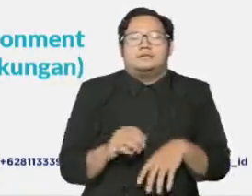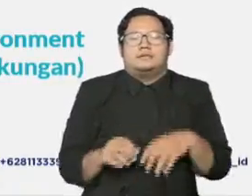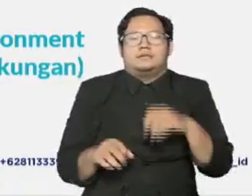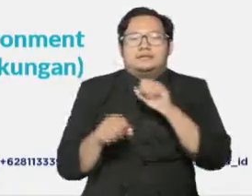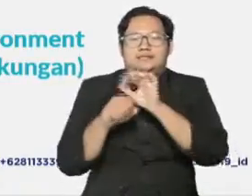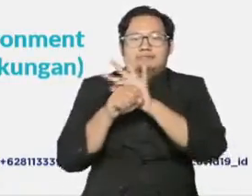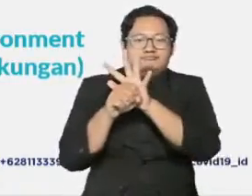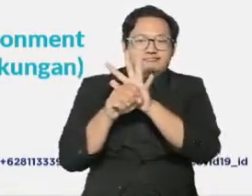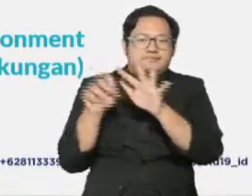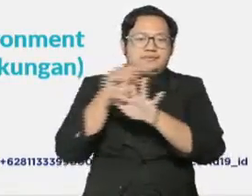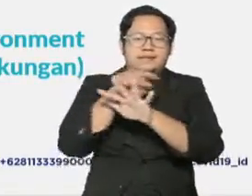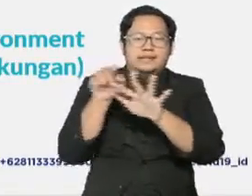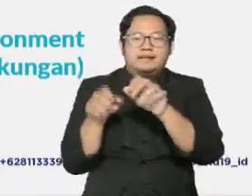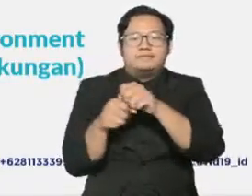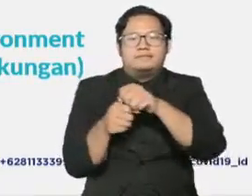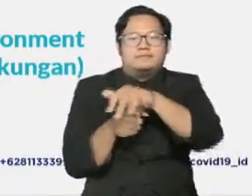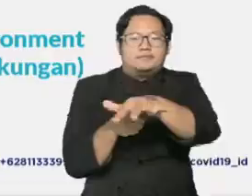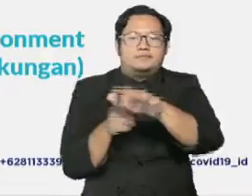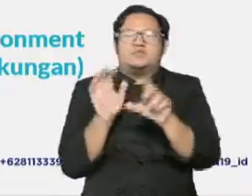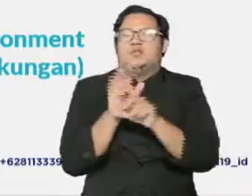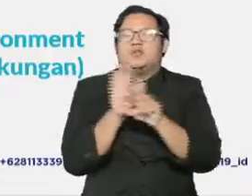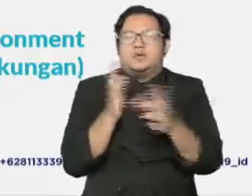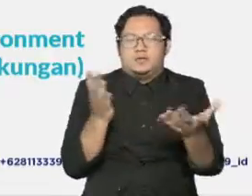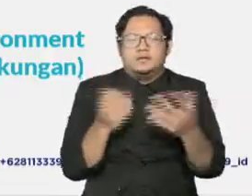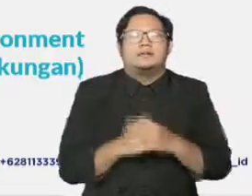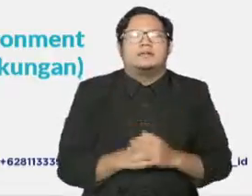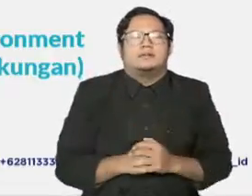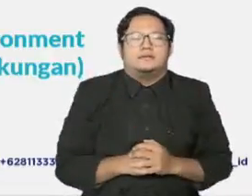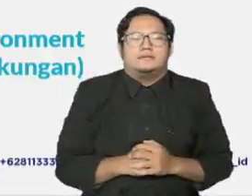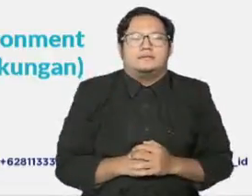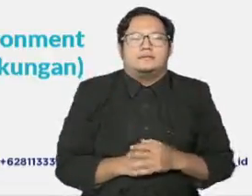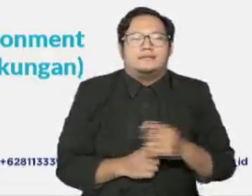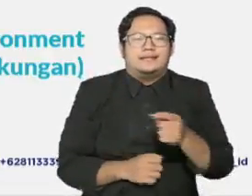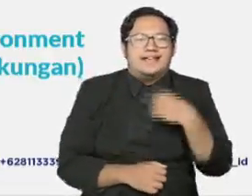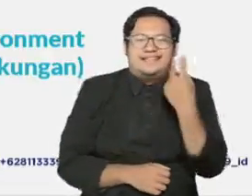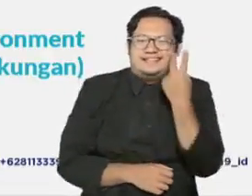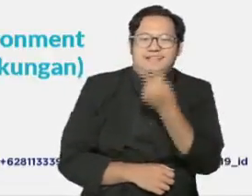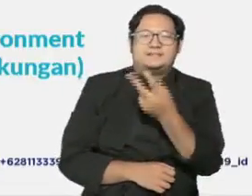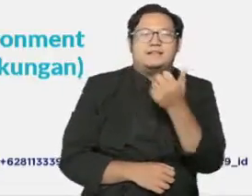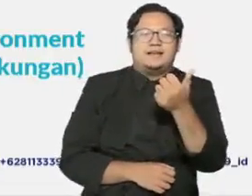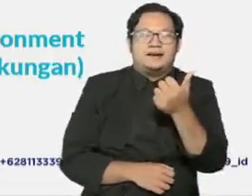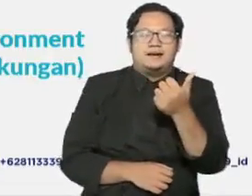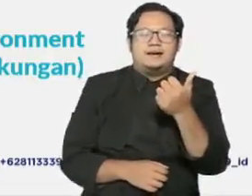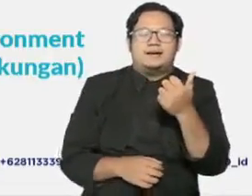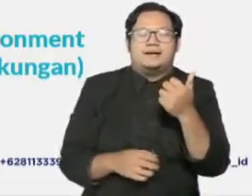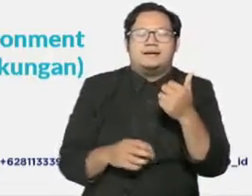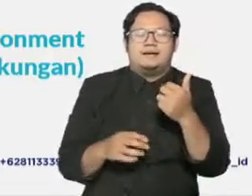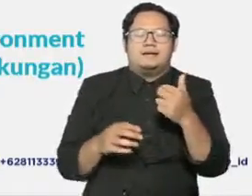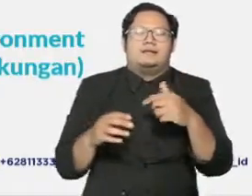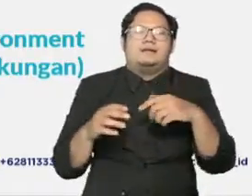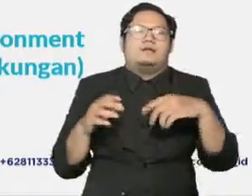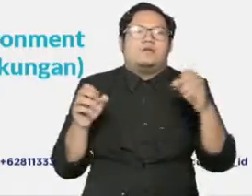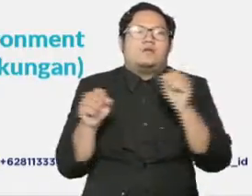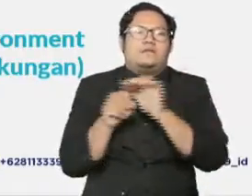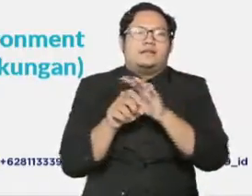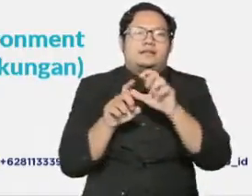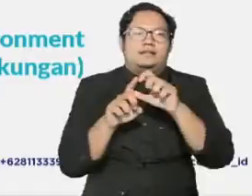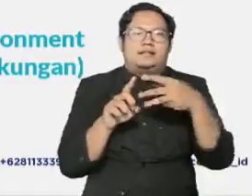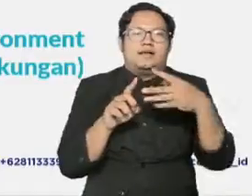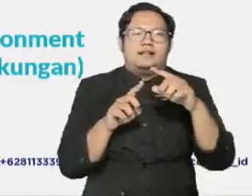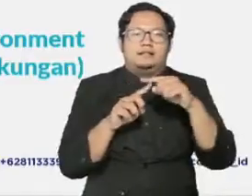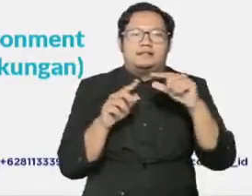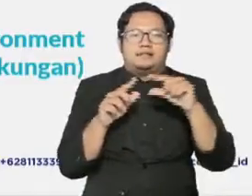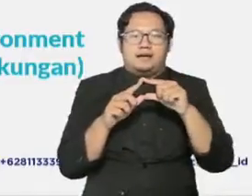stream Hai sebagai contoh kita bisa lihat bersama bahwa karakteristik varian Delta yang masuk ke